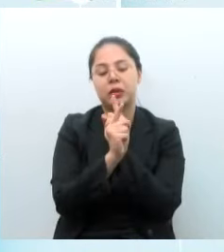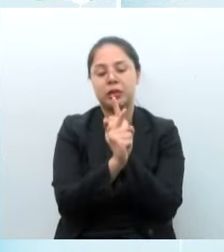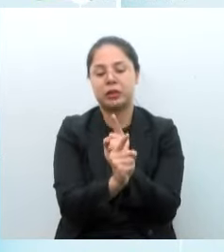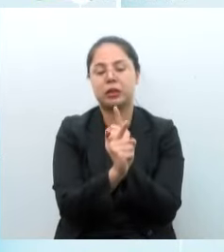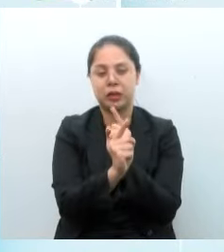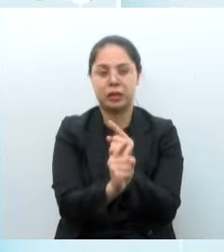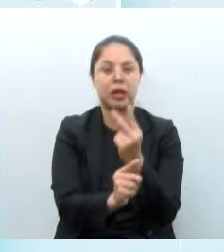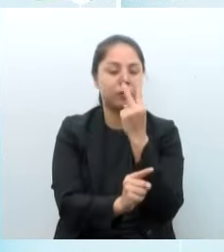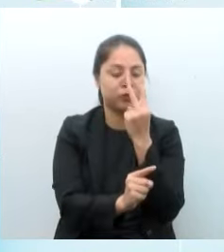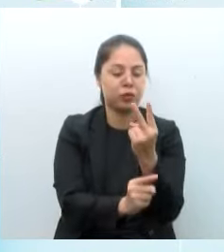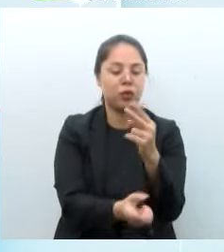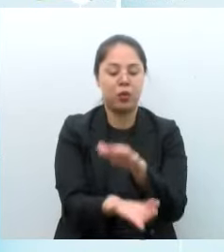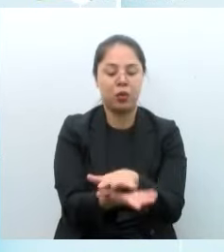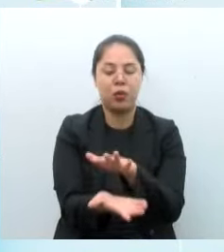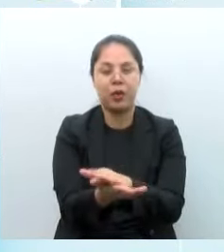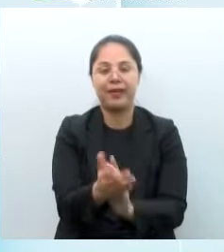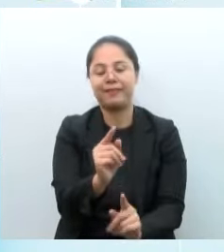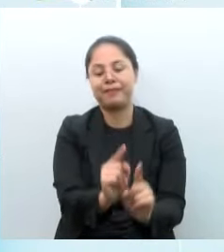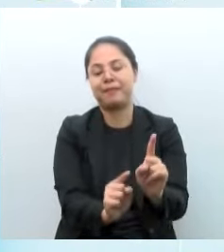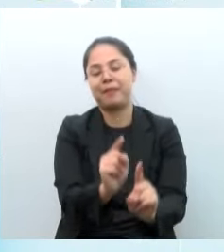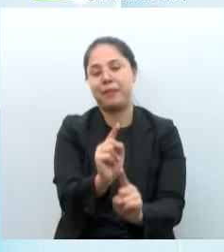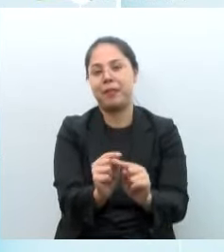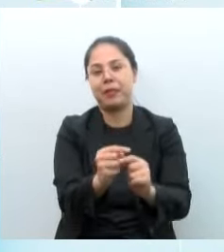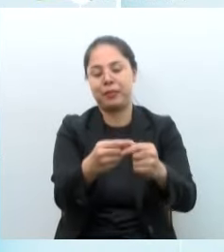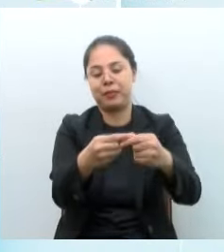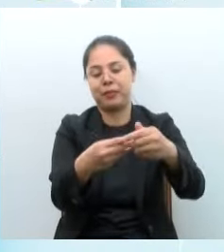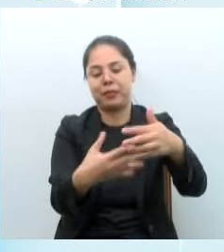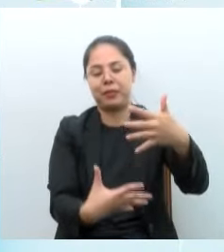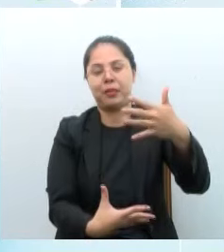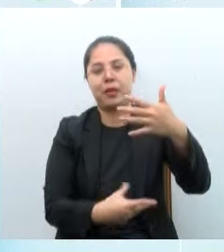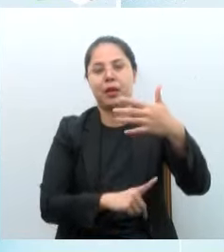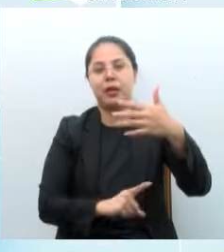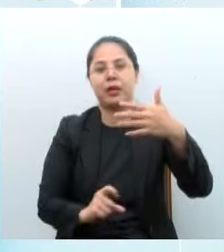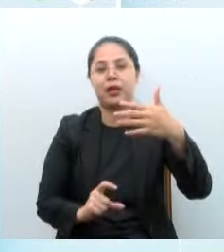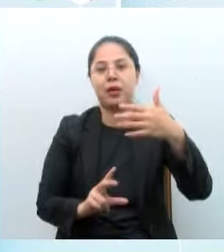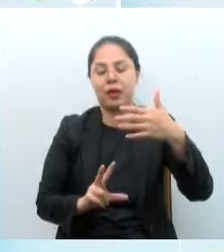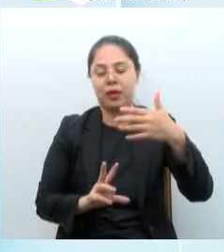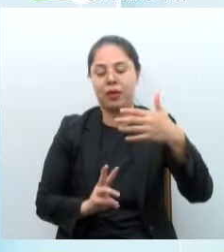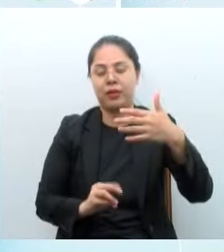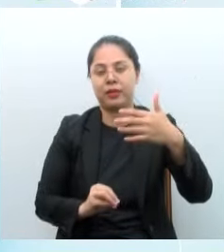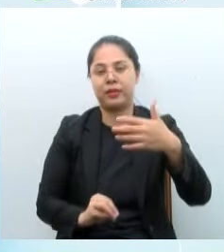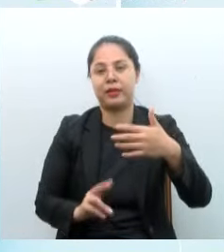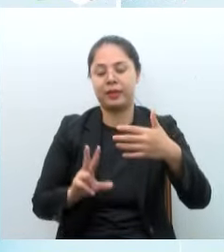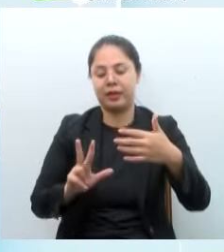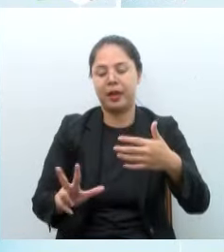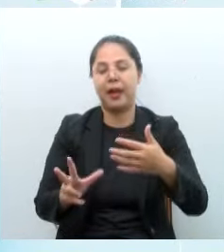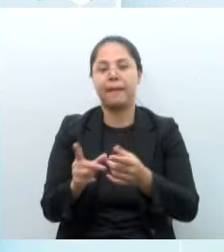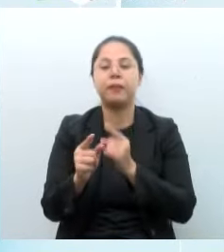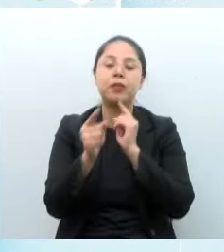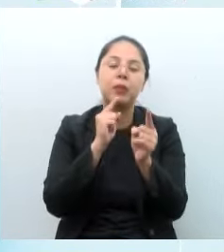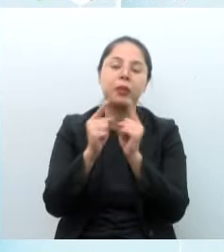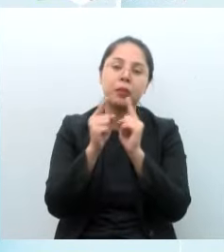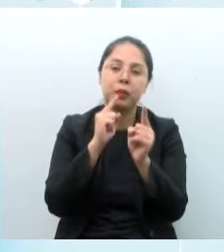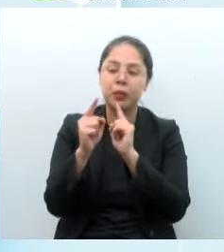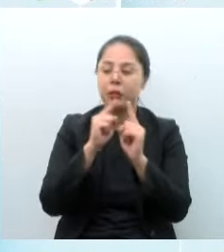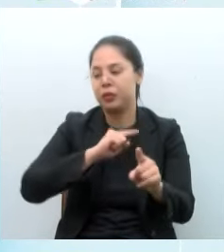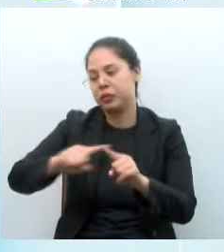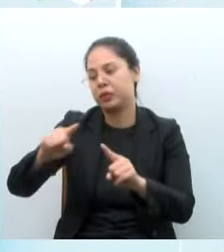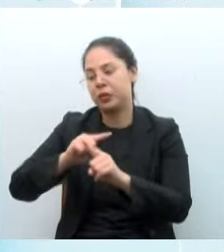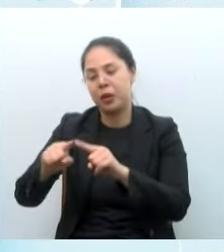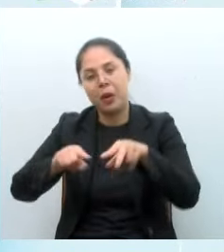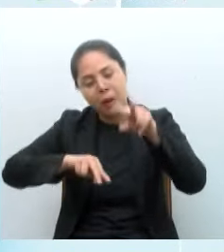ติดตามโรงเรียนเราจะมีตัวชี้วัดทั้งหมด163เขตหลังจากที่เราได้พูดคุยจากการส